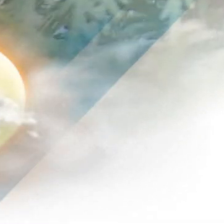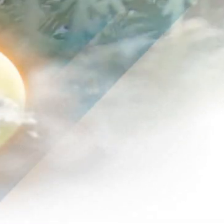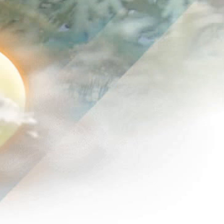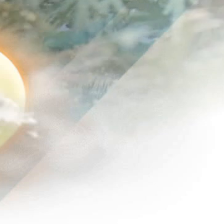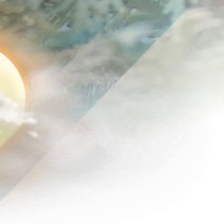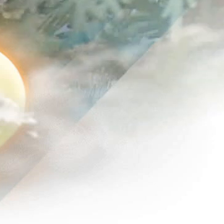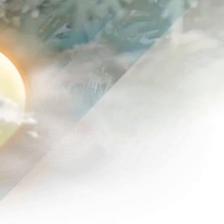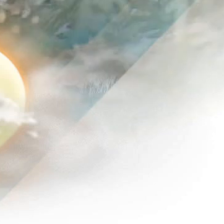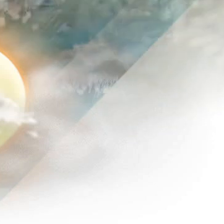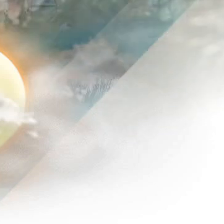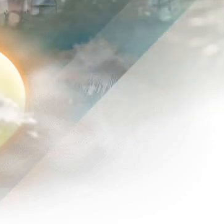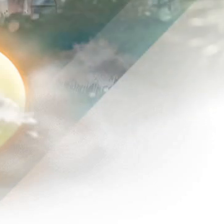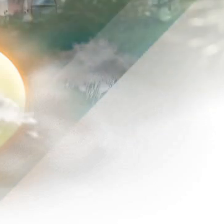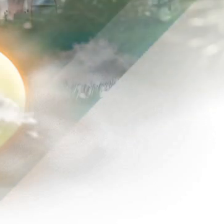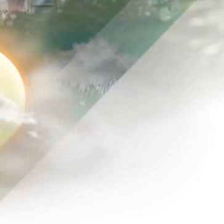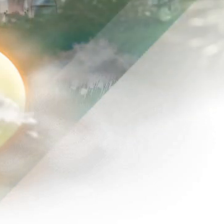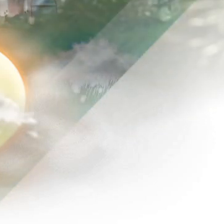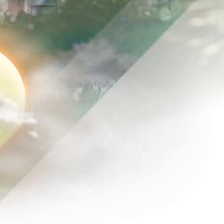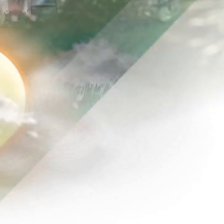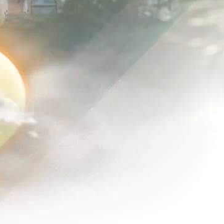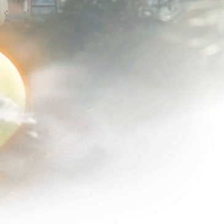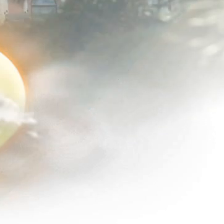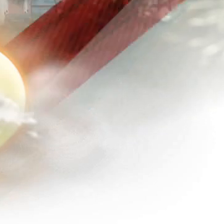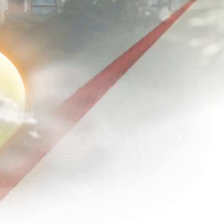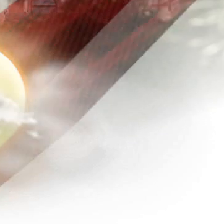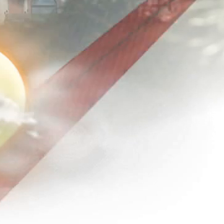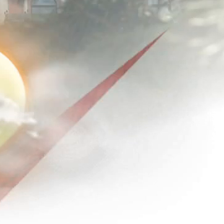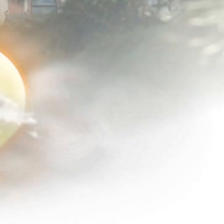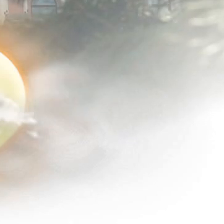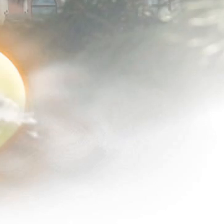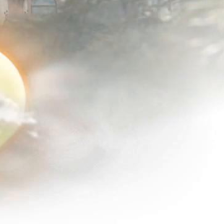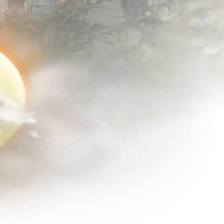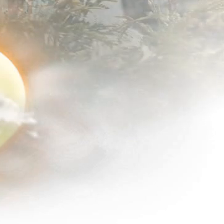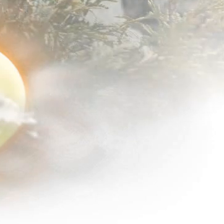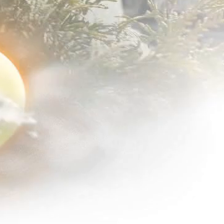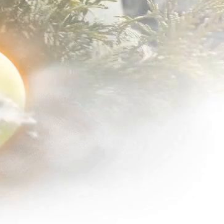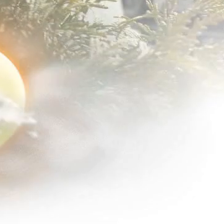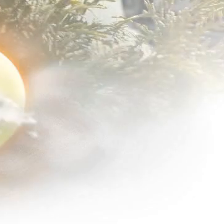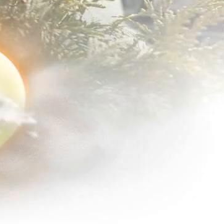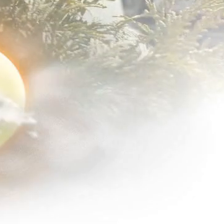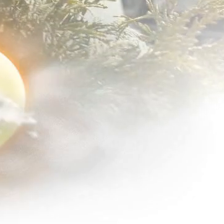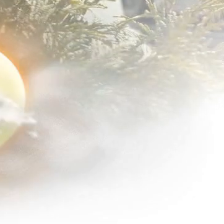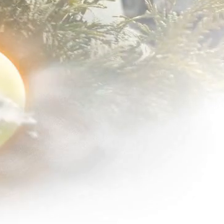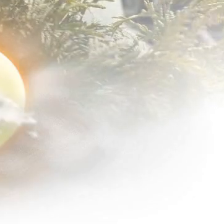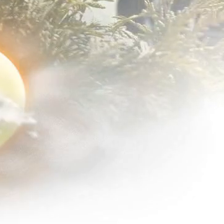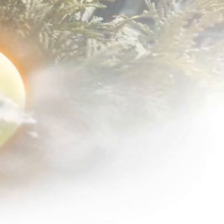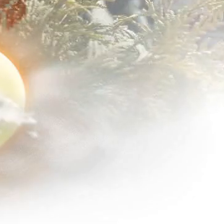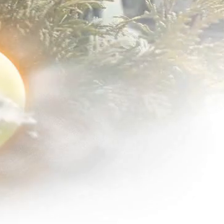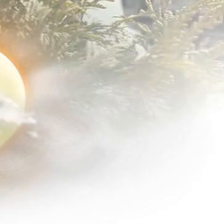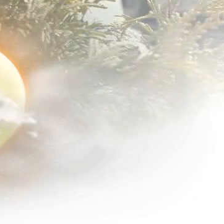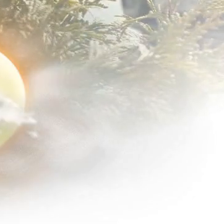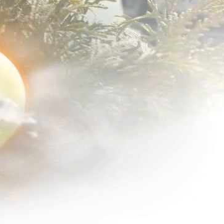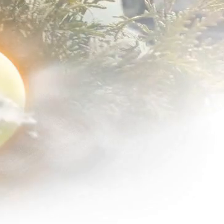Смаргоні, Карэлічах синоптики прогнозуют каля 17 градусов тепла раніцай, до плюс 24 днем и до